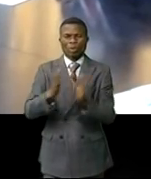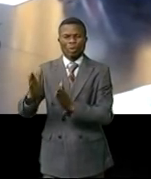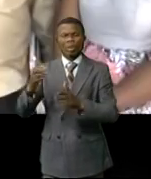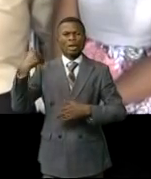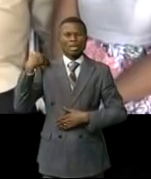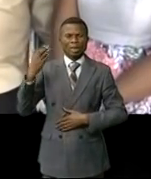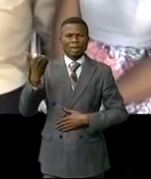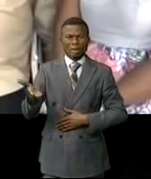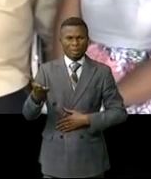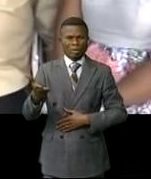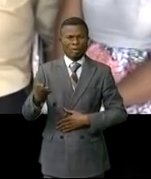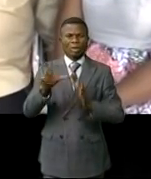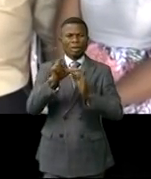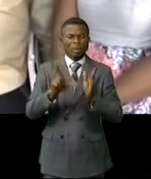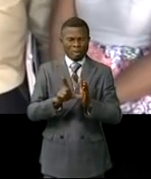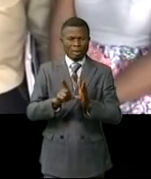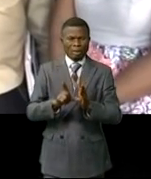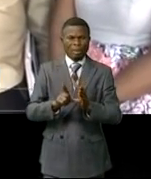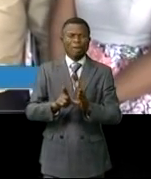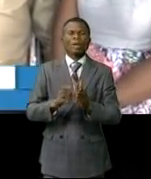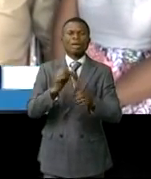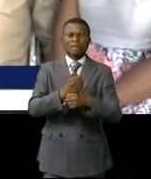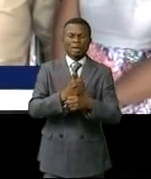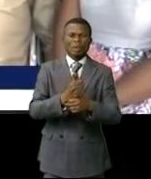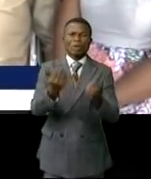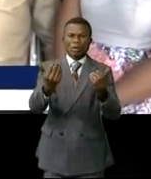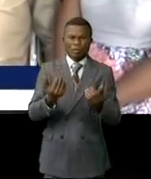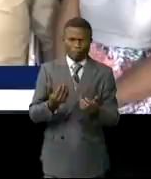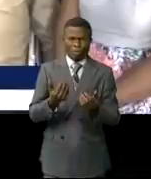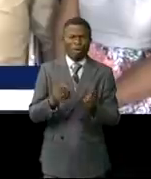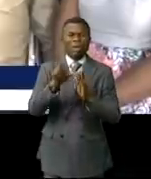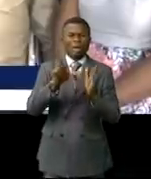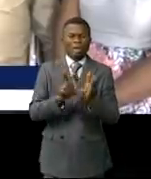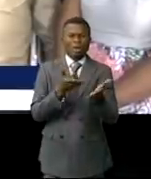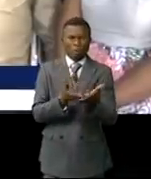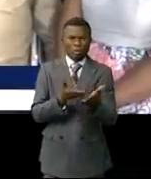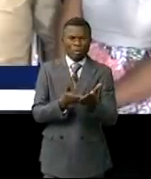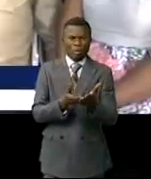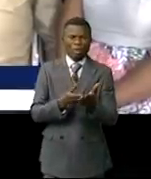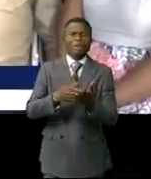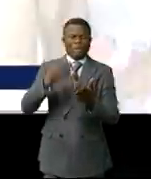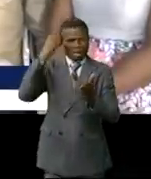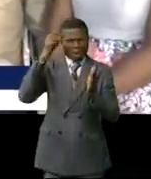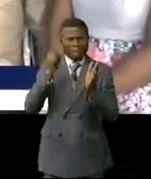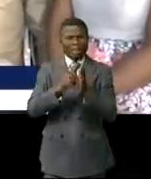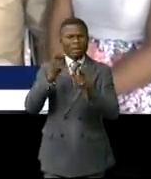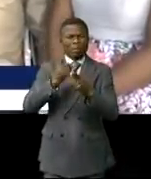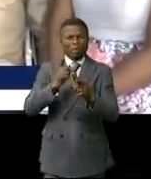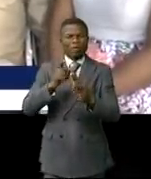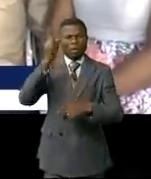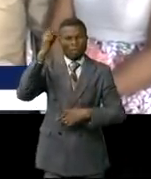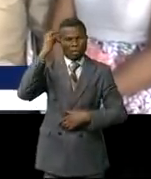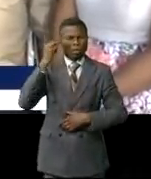public. La loi qui nous crée veut que, subsidiairement à cette loi, qui est un décret du Premier ministre, celui qui n'est